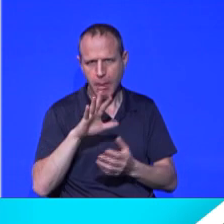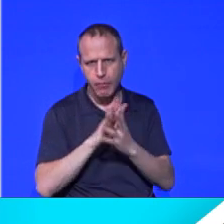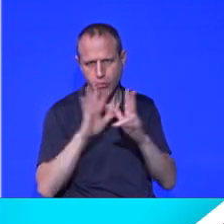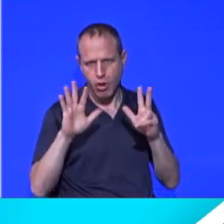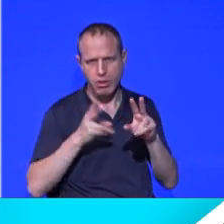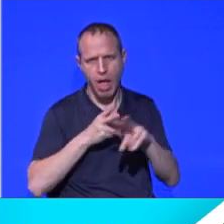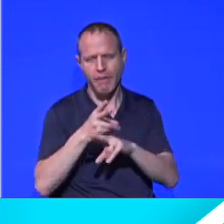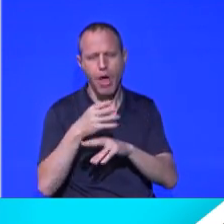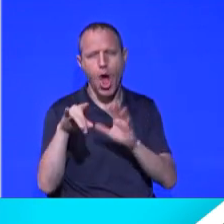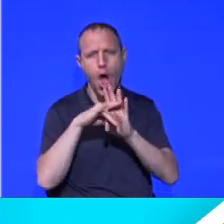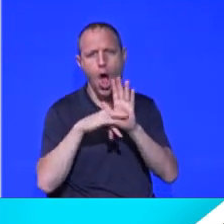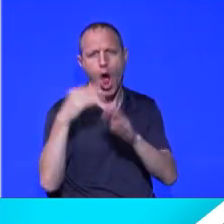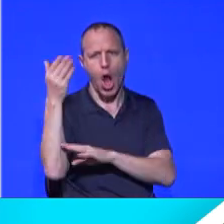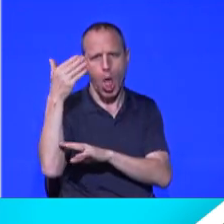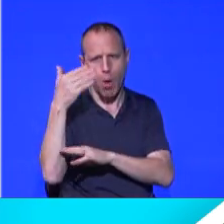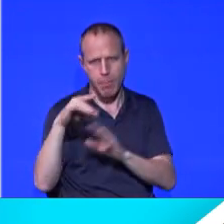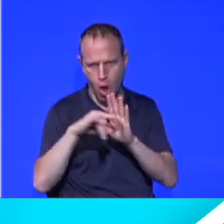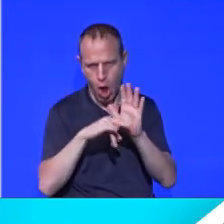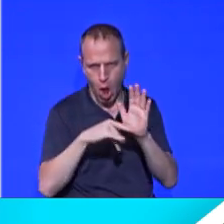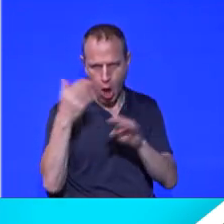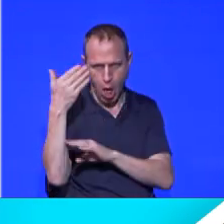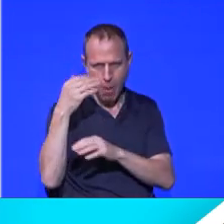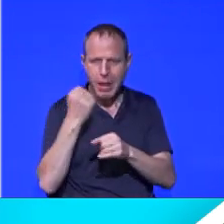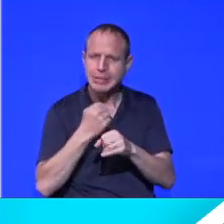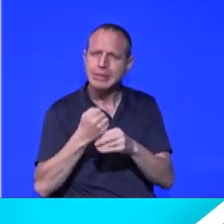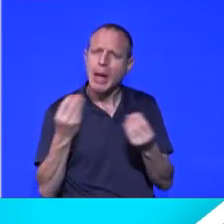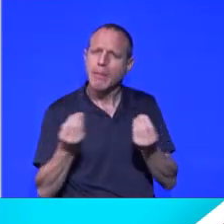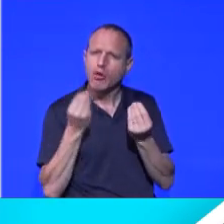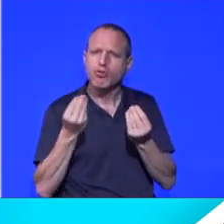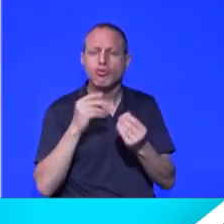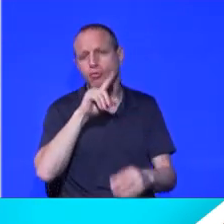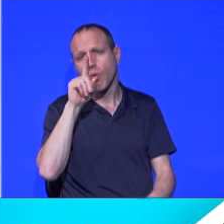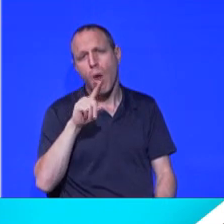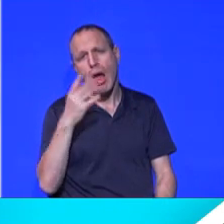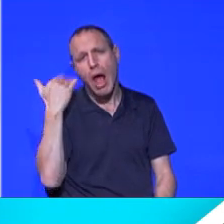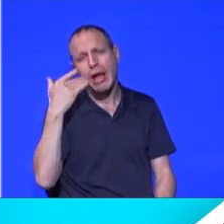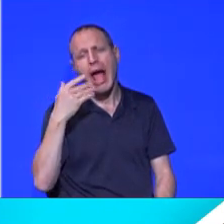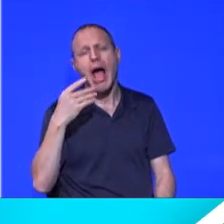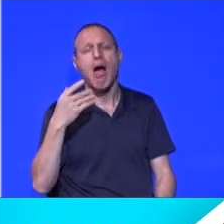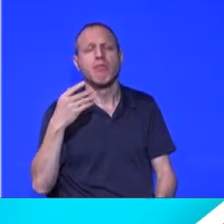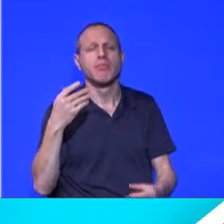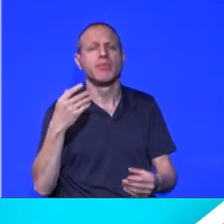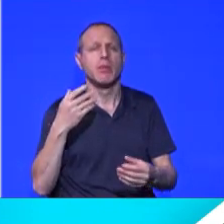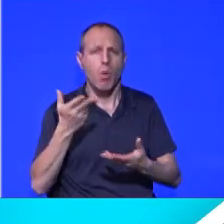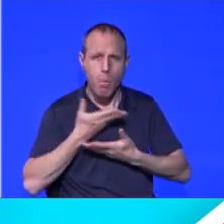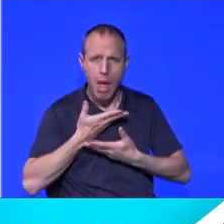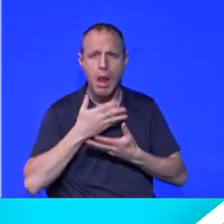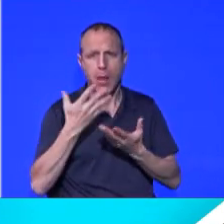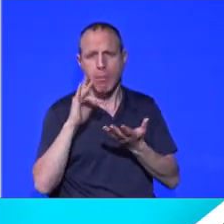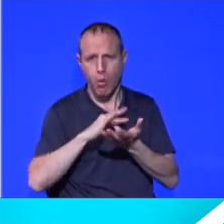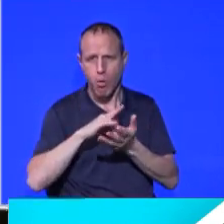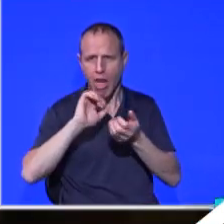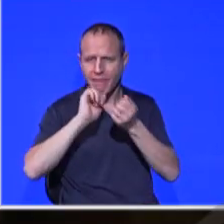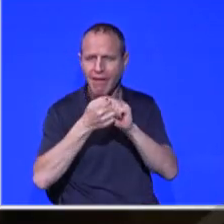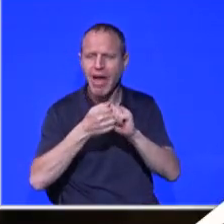ב-2018 עבר חוק הלאום. חוק הלאום בעצם עשה משהו שאולי היה דה פקטו בהרבה מאוד מקומות, אבל הוא הפך אותו